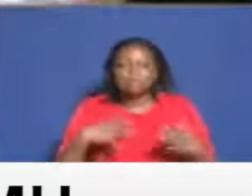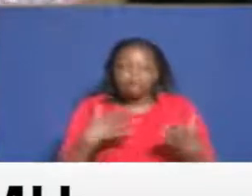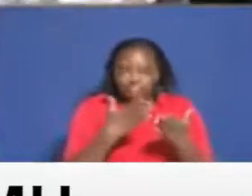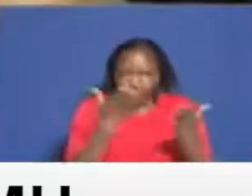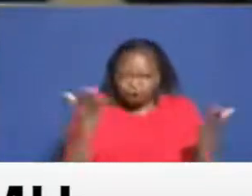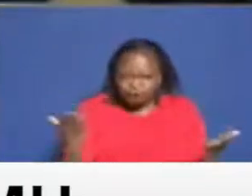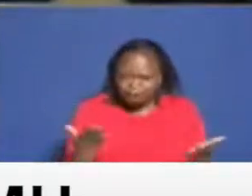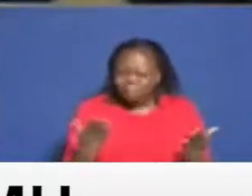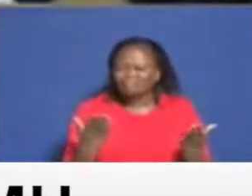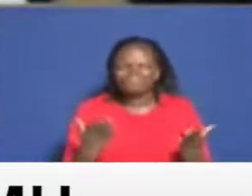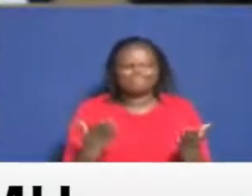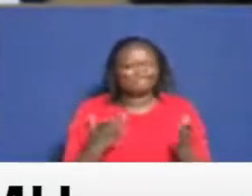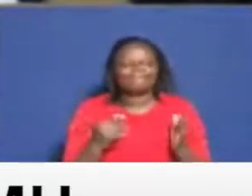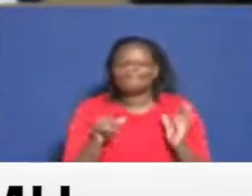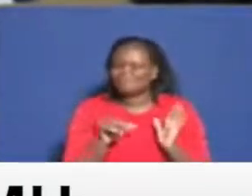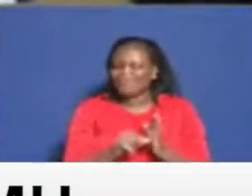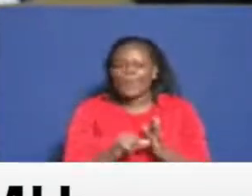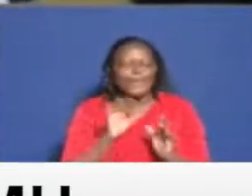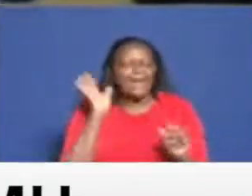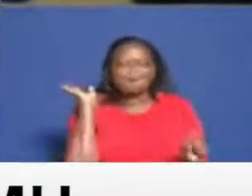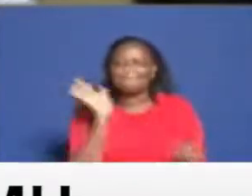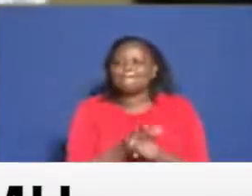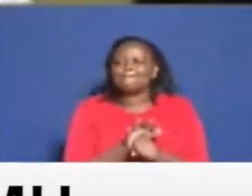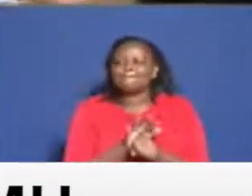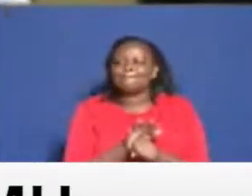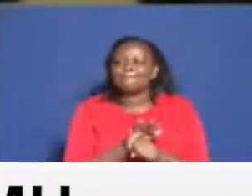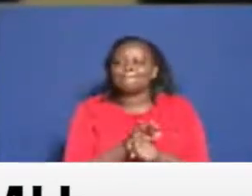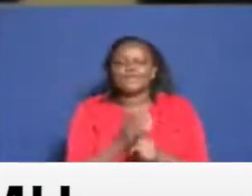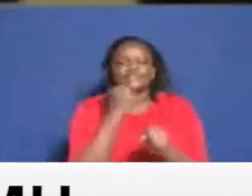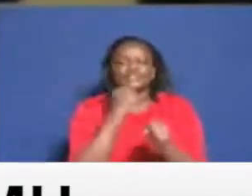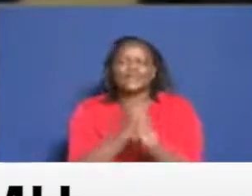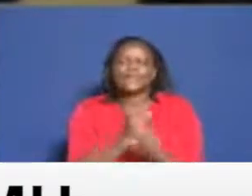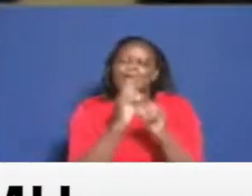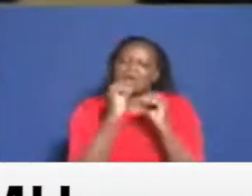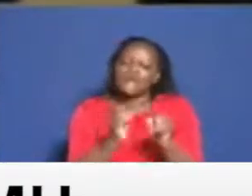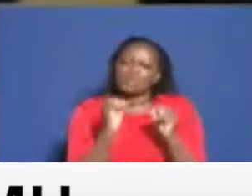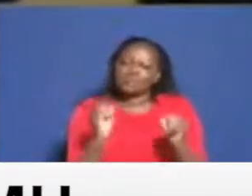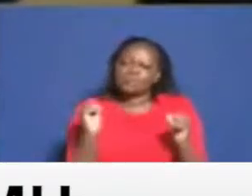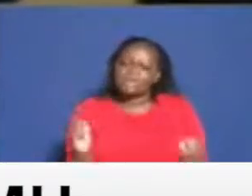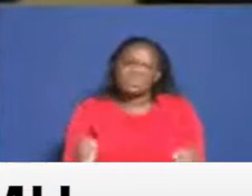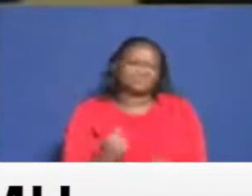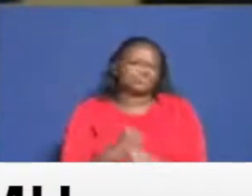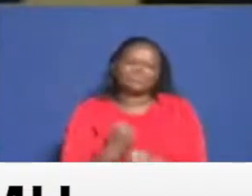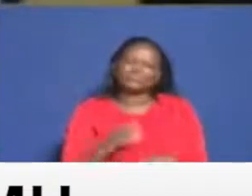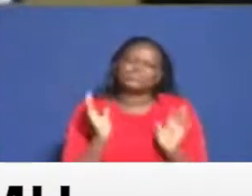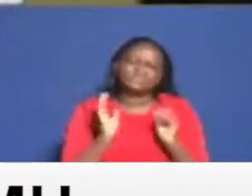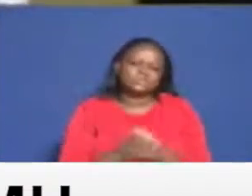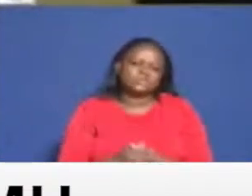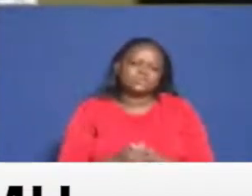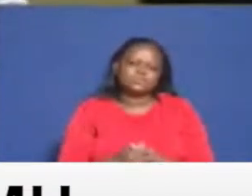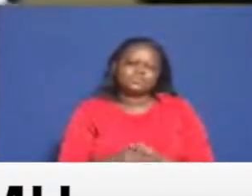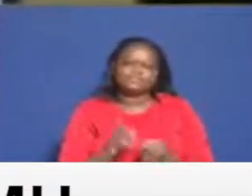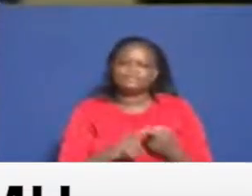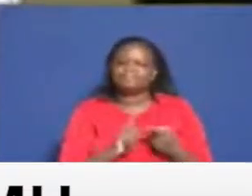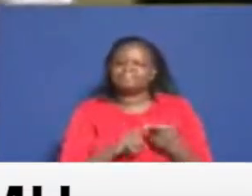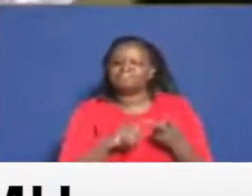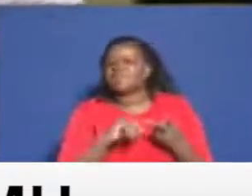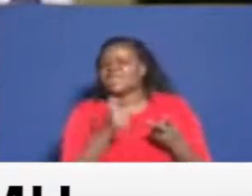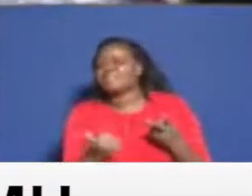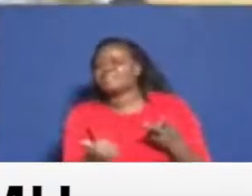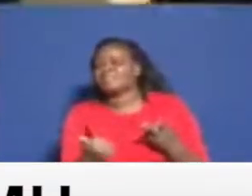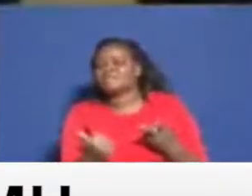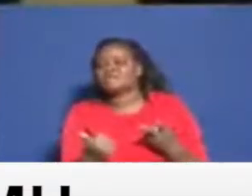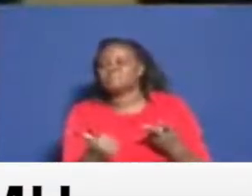wako na dhiki mingi zaidi. Ukosefu wa kazi, kazi imepotea. Wengine